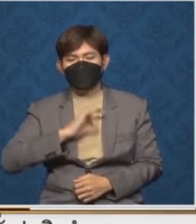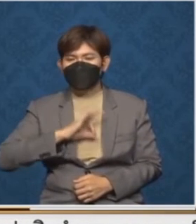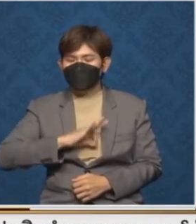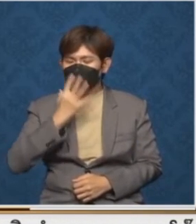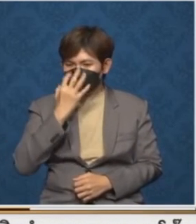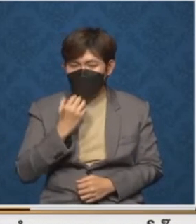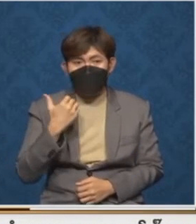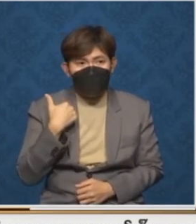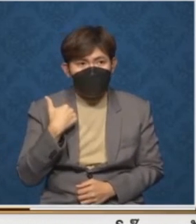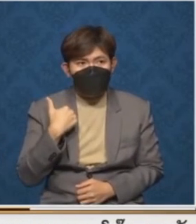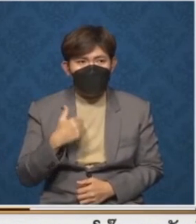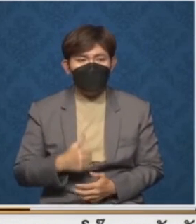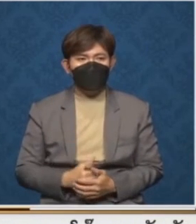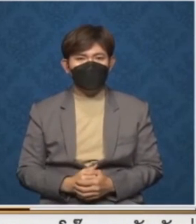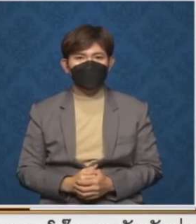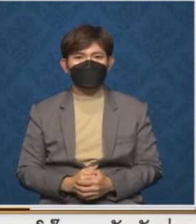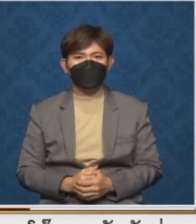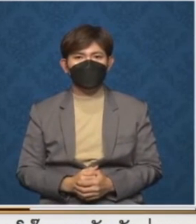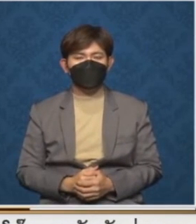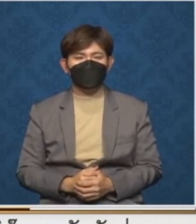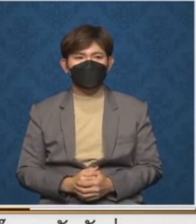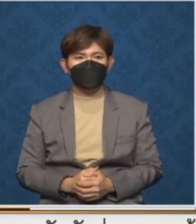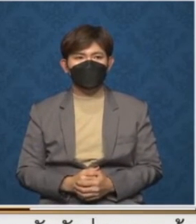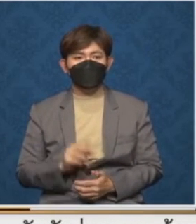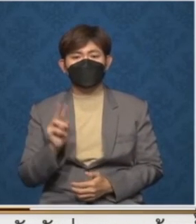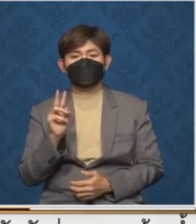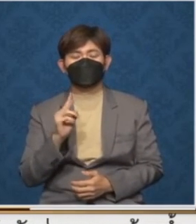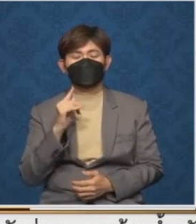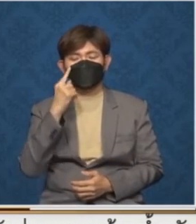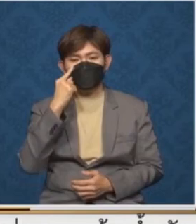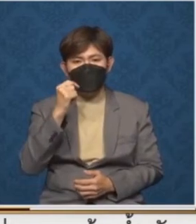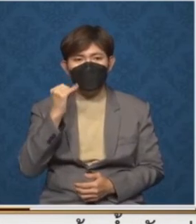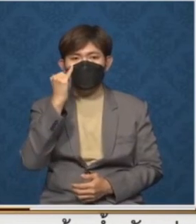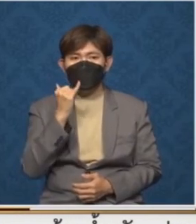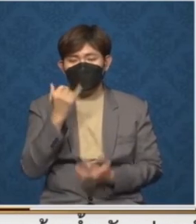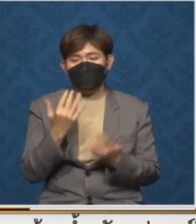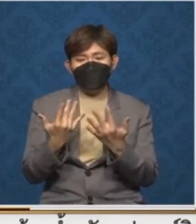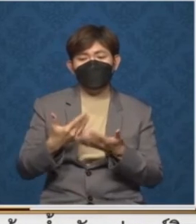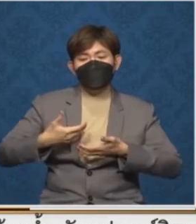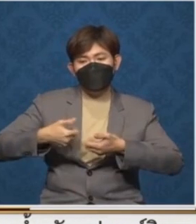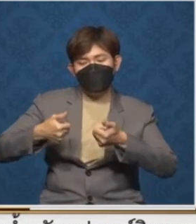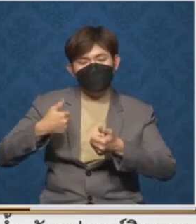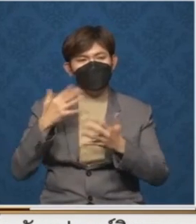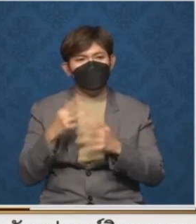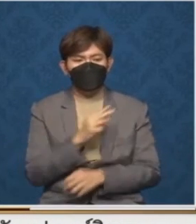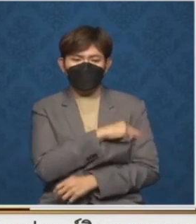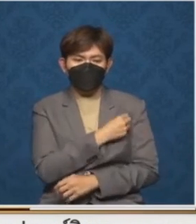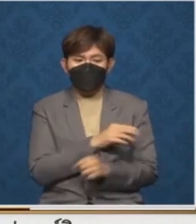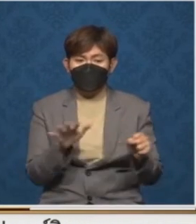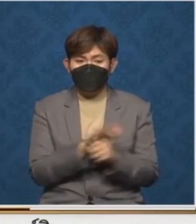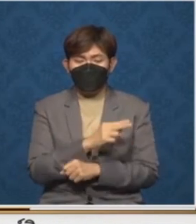15 สมาคมช่างผมบุกสภายื้นทงสือถึงนายกครับ เขาอยู่ไม่ได้คร เขาปิแล้เขาเจ้งครั